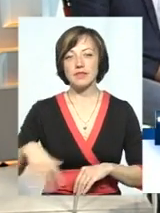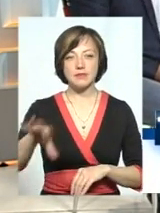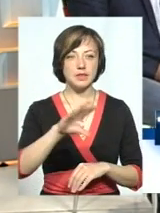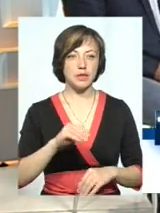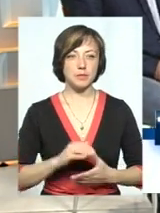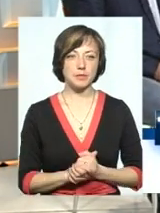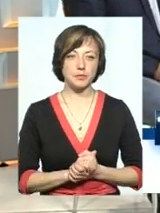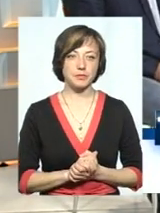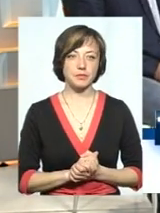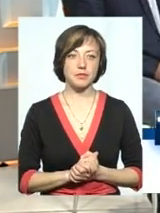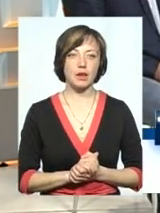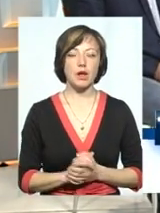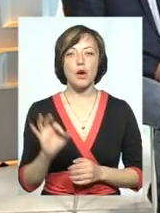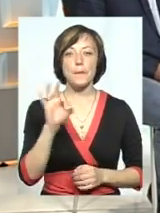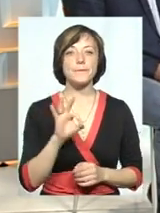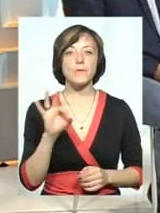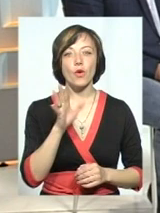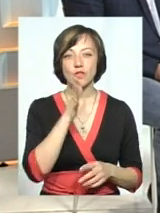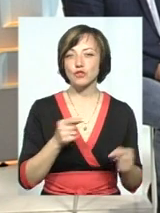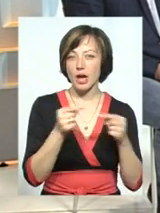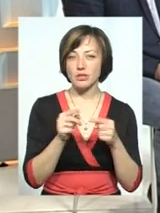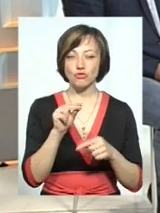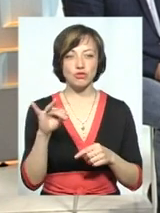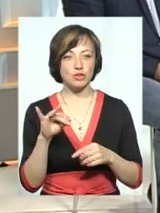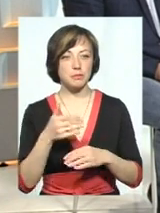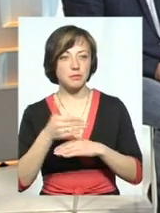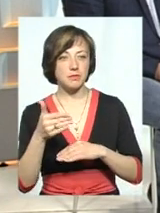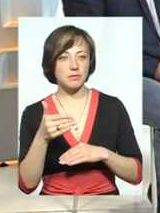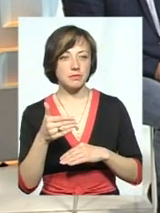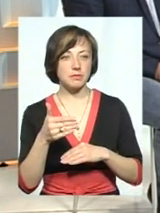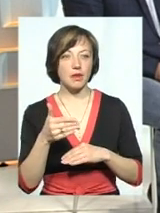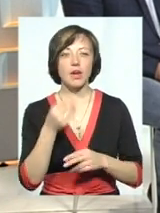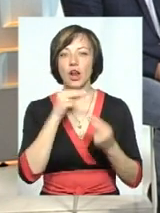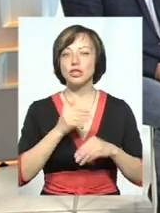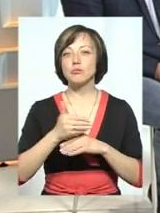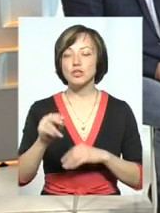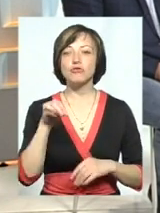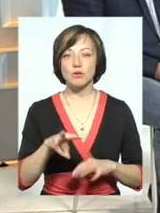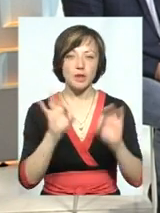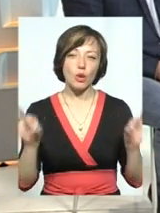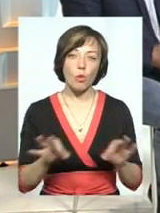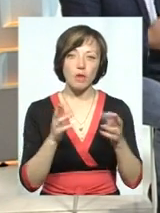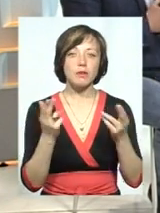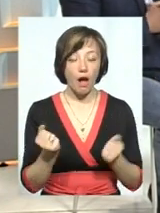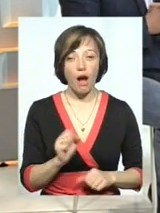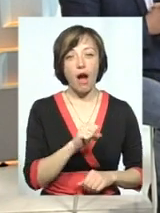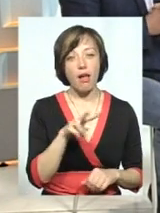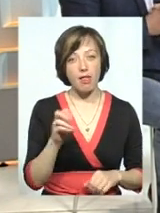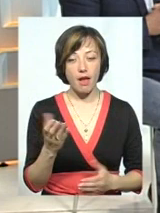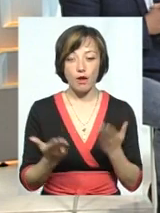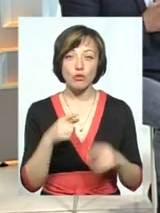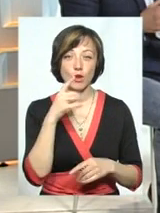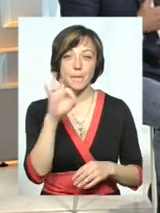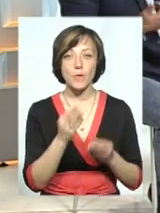вечора всім. На рахунок того, вчасне рішення чи ні, Краще пізно, ніж ніколи, так. Але якщо ми будемо говорити про